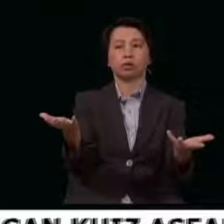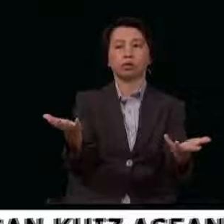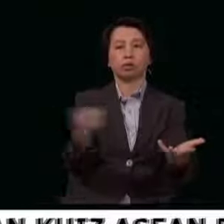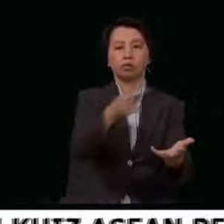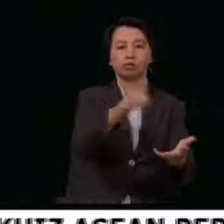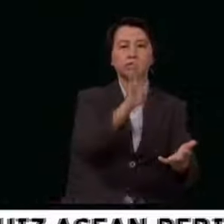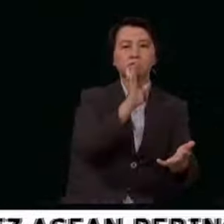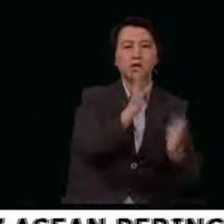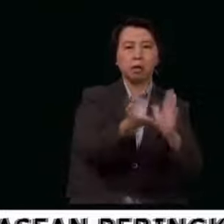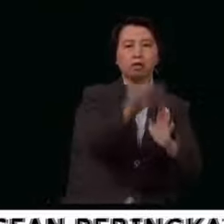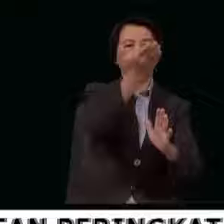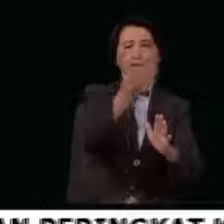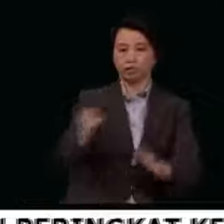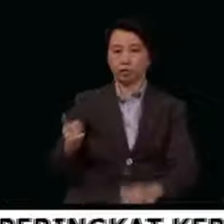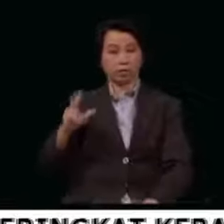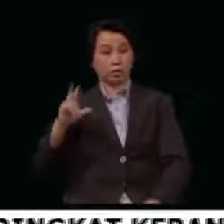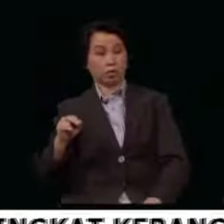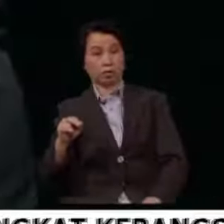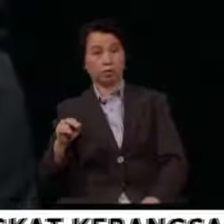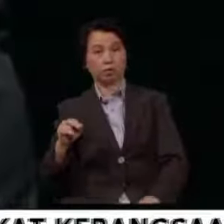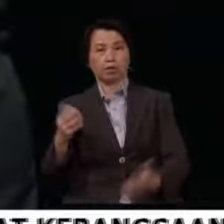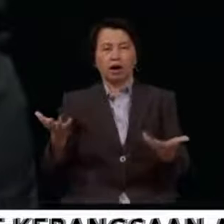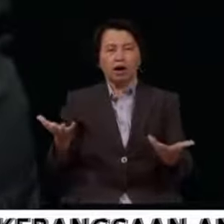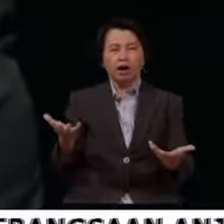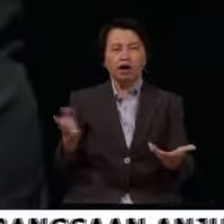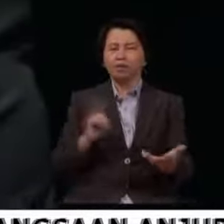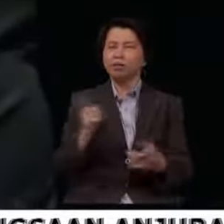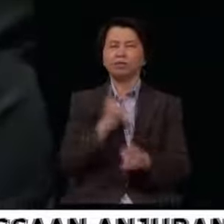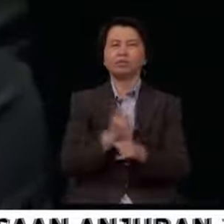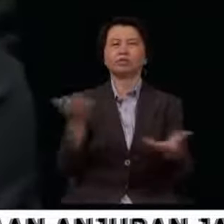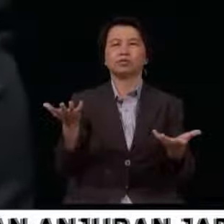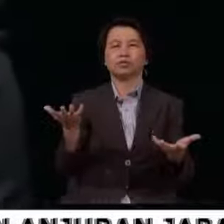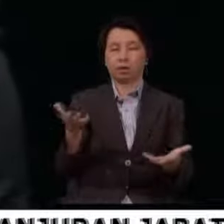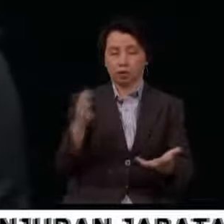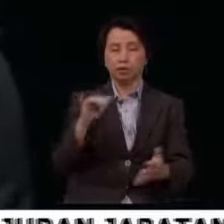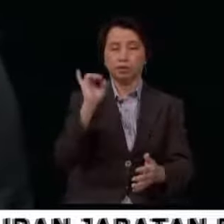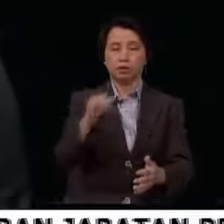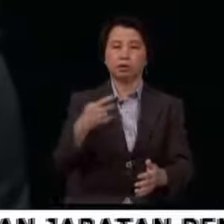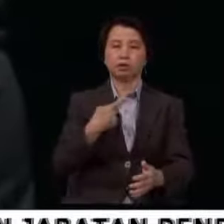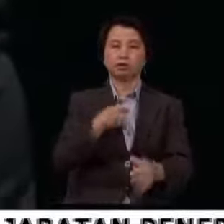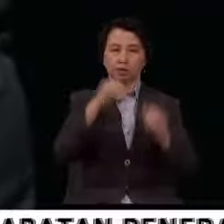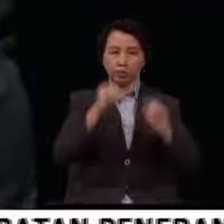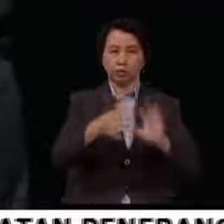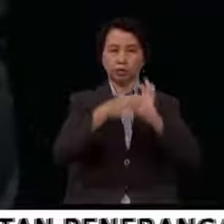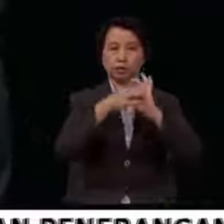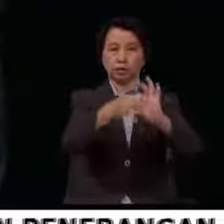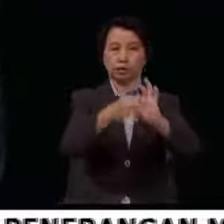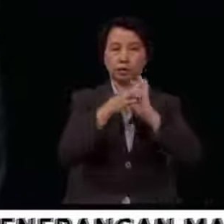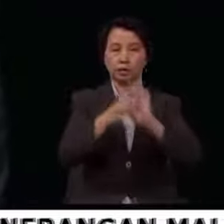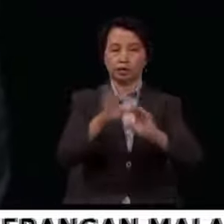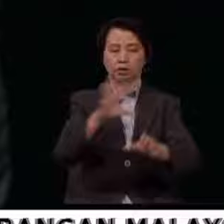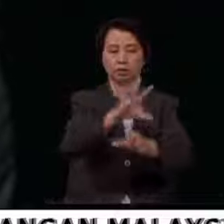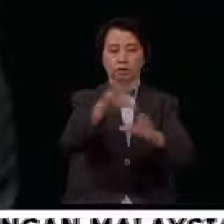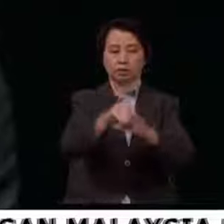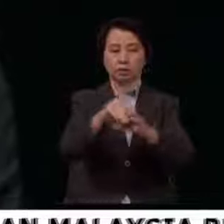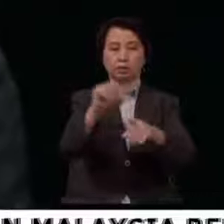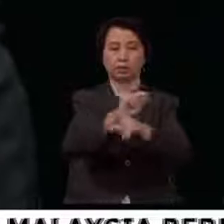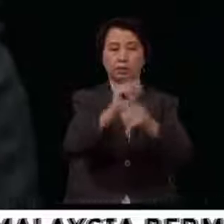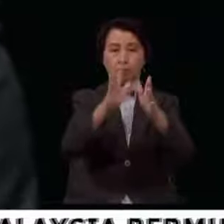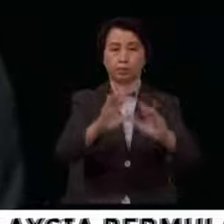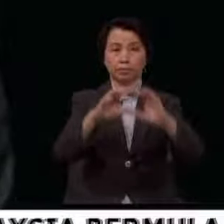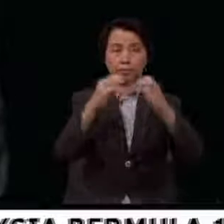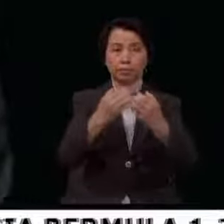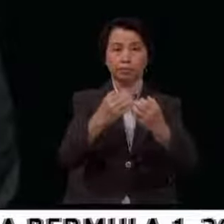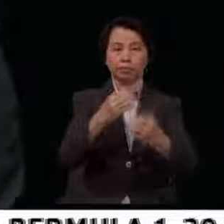isi YouTube mestilah berasa kepada kebenaran ya lebih Oh ya perlu dipahami atau bandingkan harga